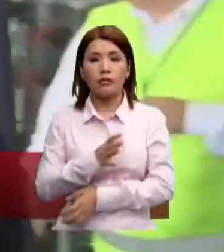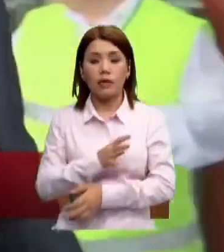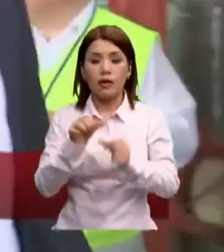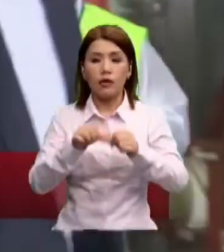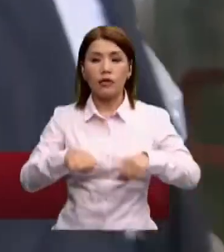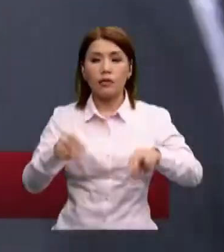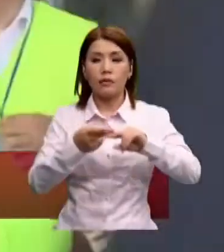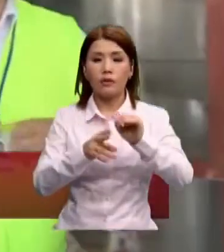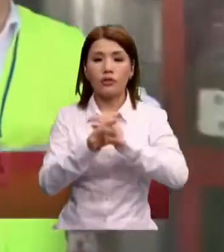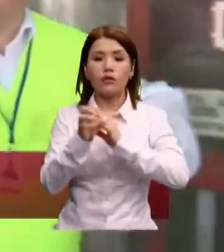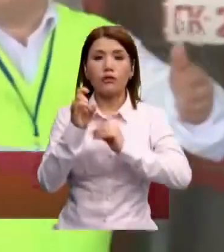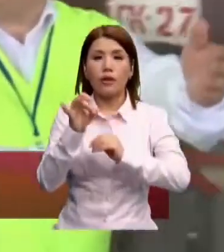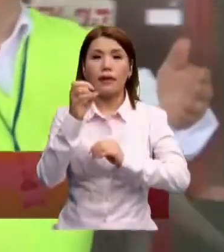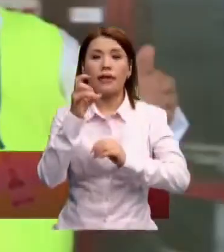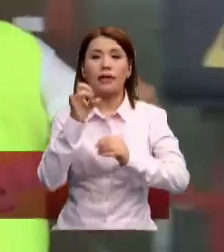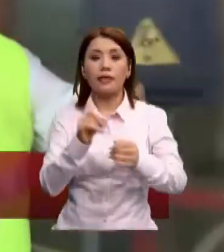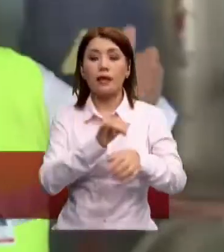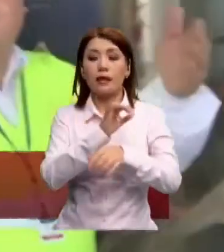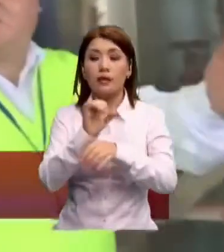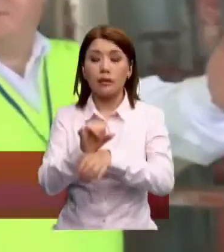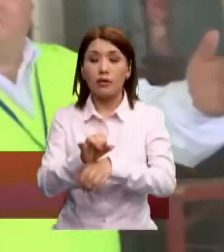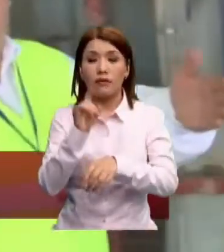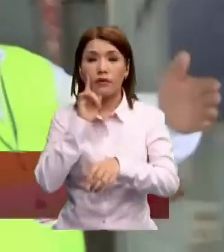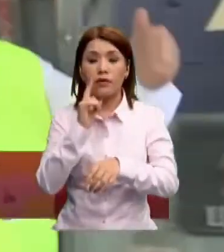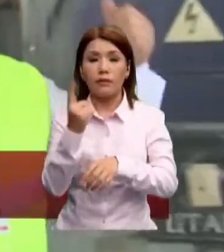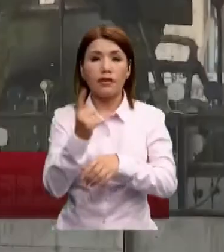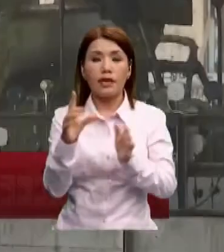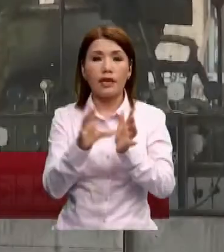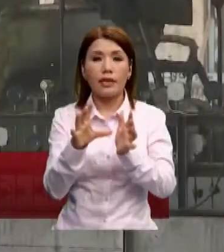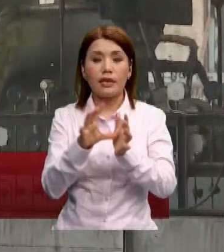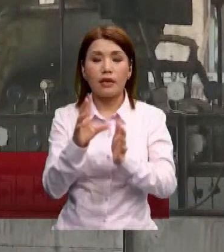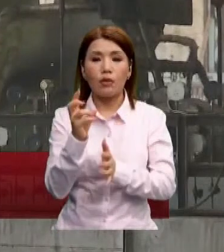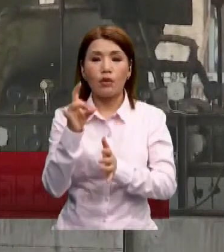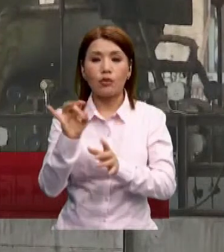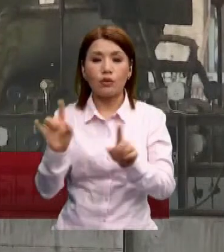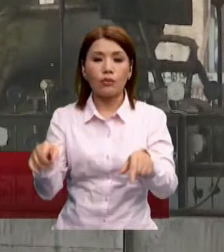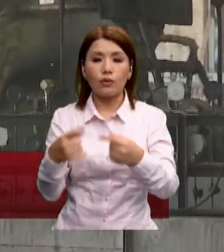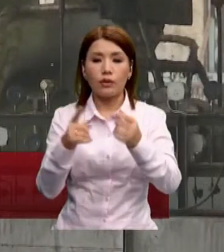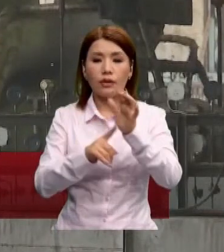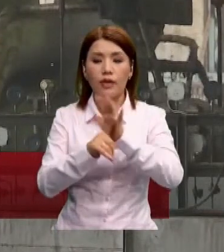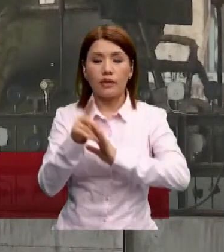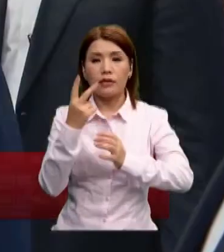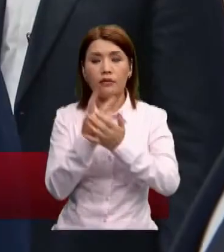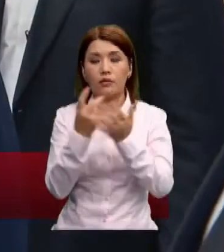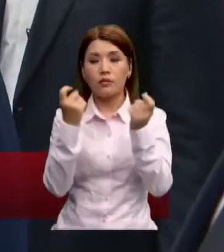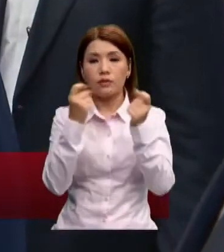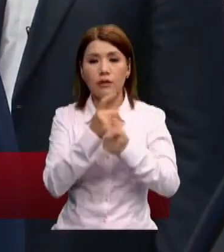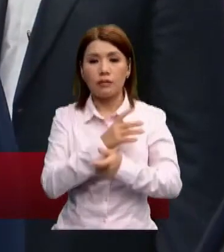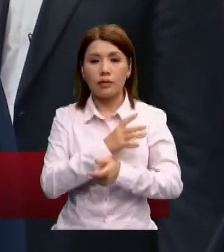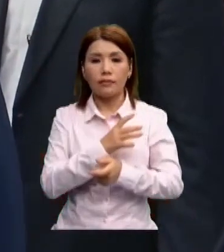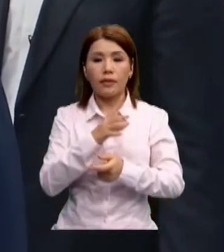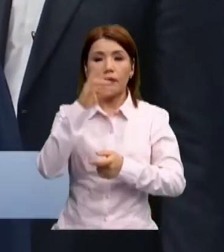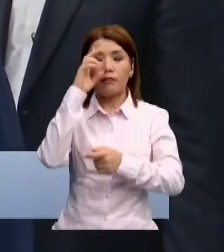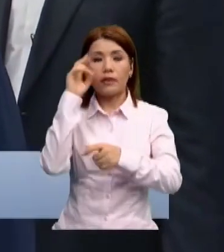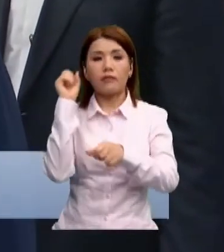комиссия ұшақтан түсе сала маекке келіп жұмысы тоқтаған нөмірі бірінші энергетикалық блокты қалыпқа келтіру жұмысымен танысты. Мемлекет